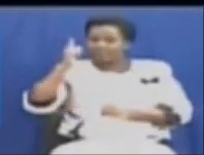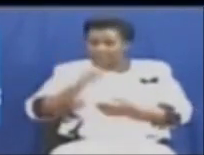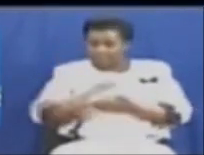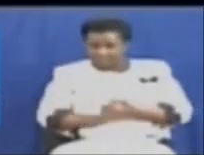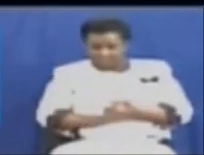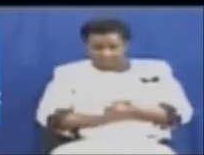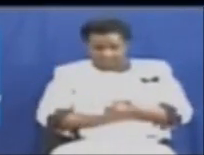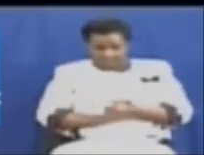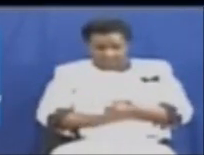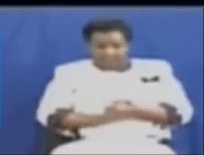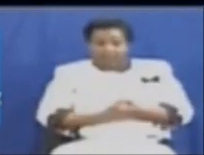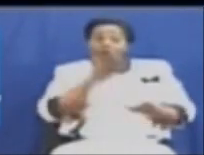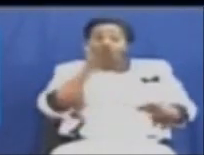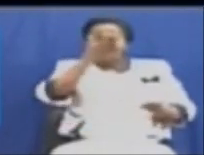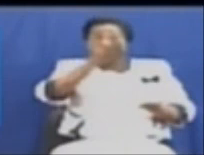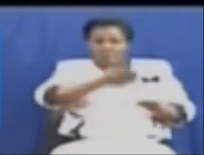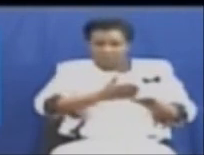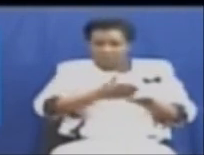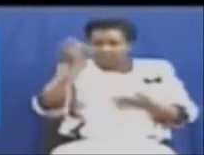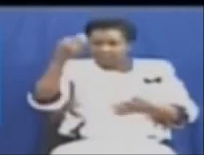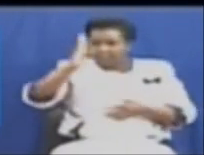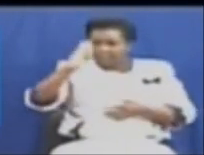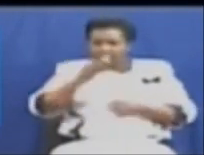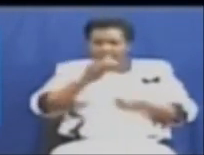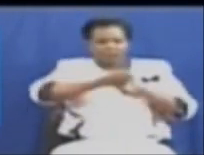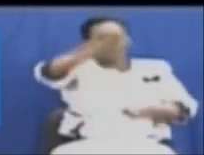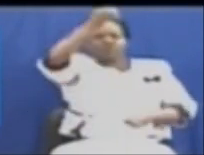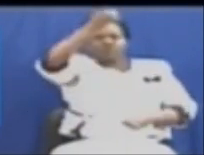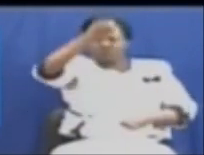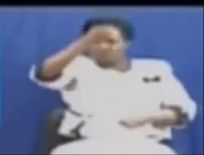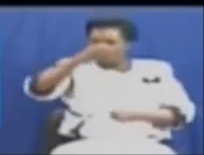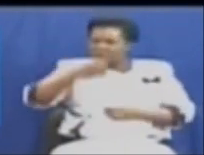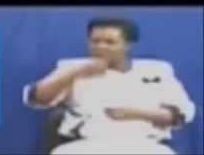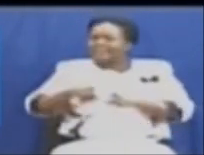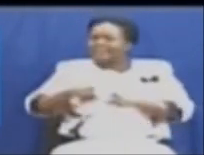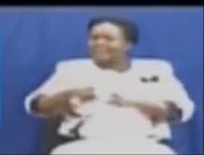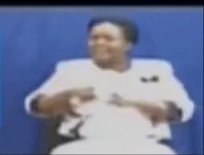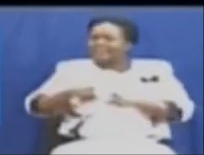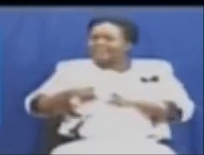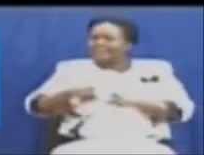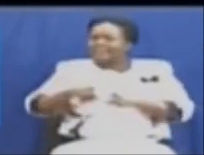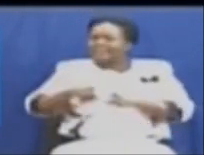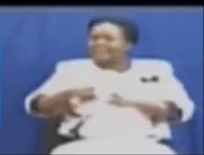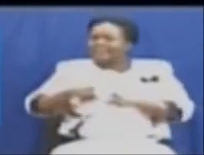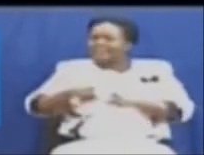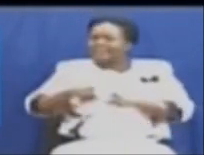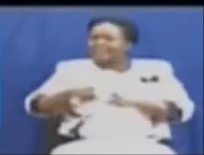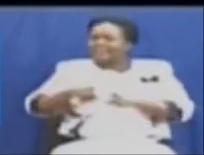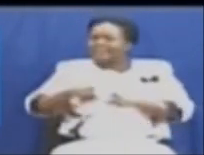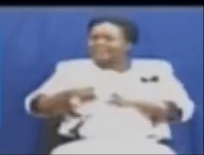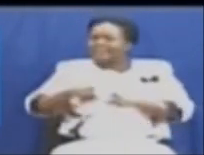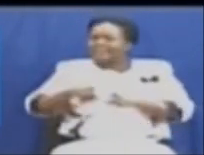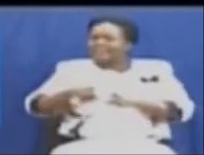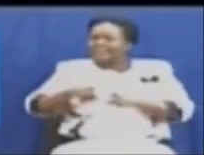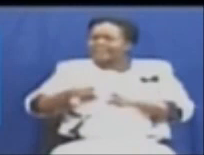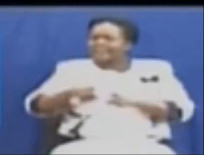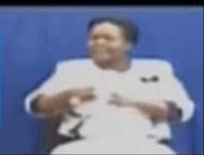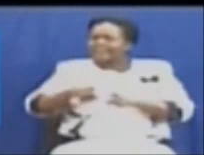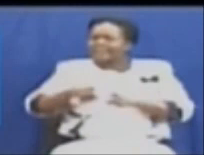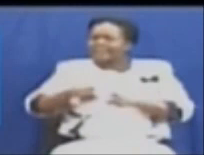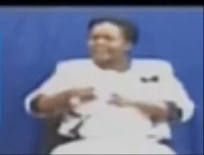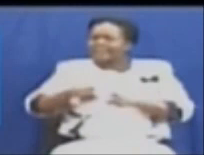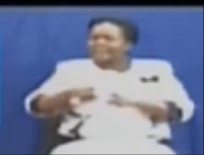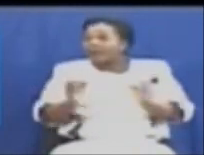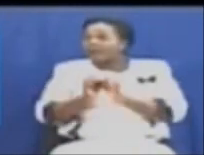Asante Mheshimiwa Julius Kalanga Liza, swali kwa Mheshimiwa Waziri Mkuu. Mheshimiwa Naibu Spika, nakushukuru kwa kutoa